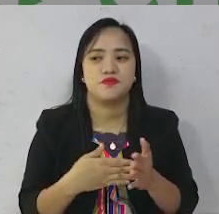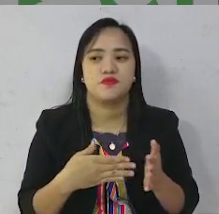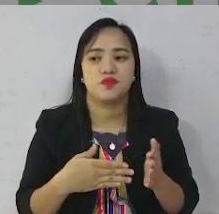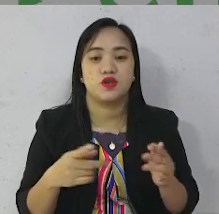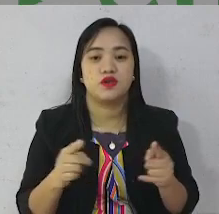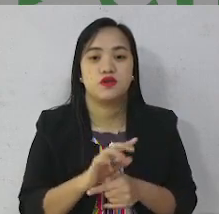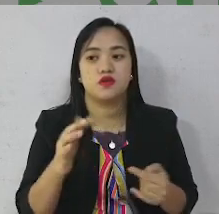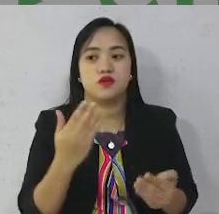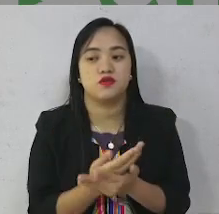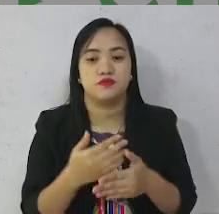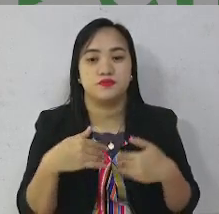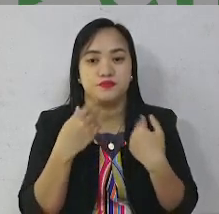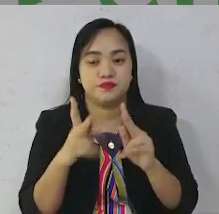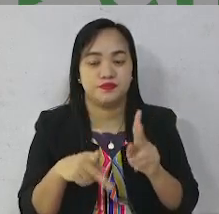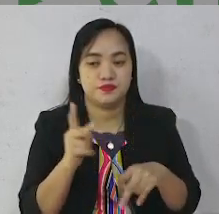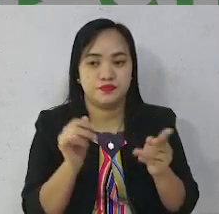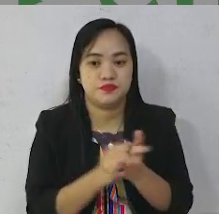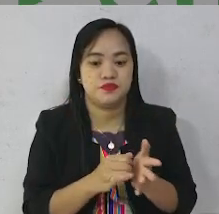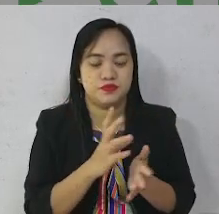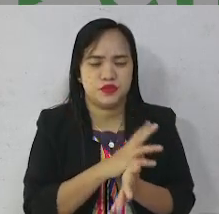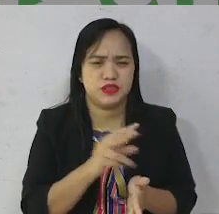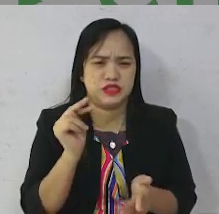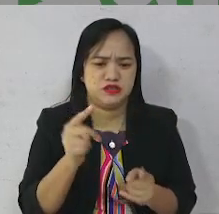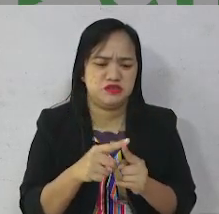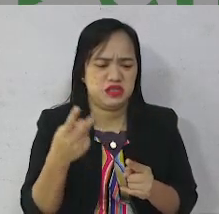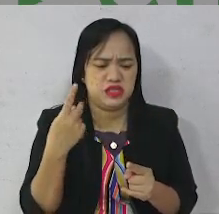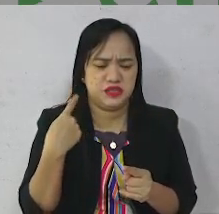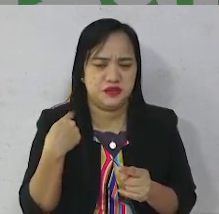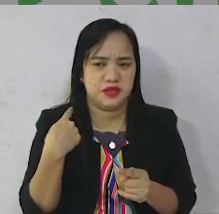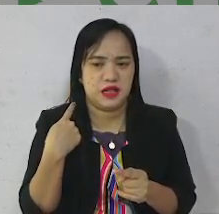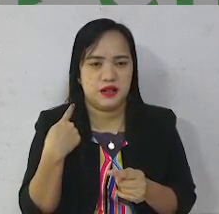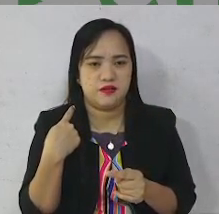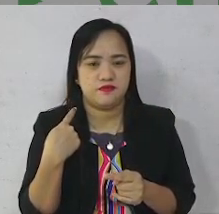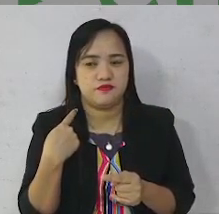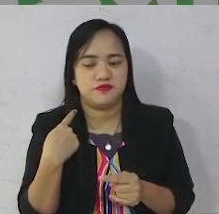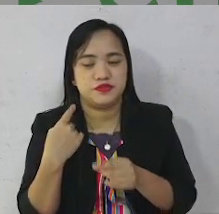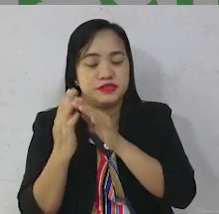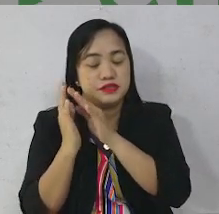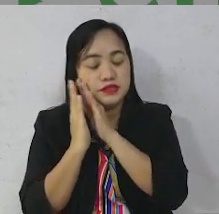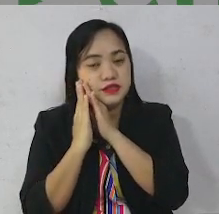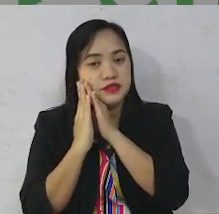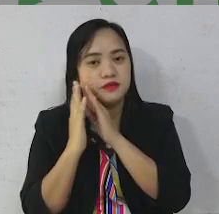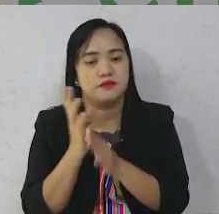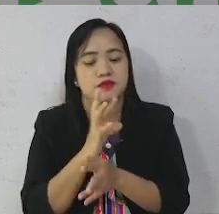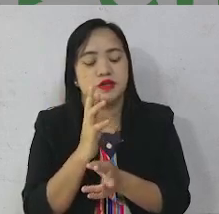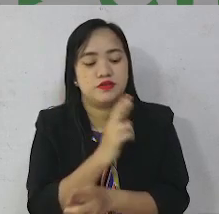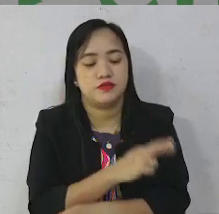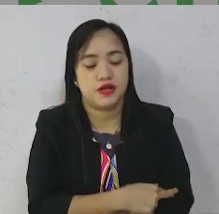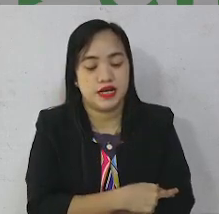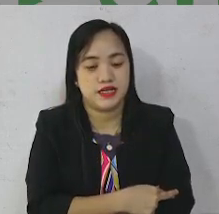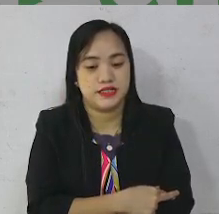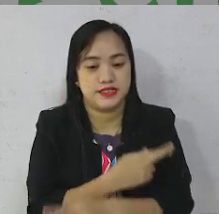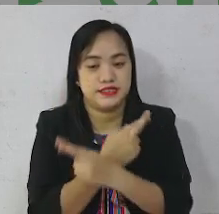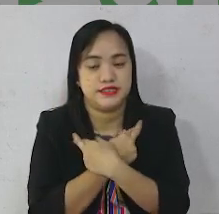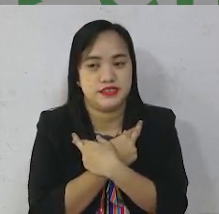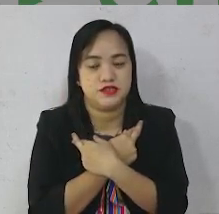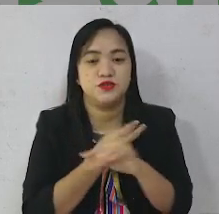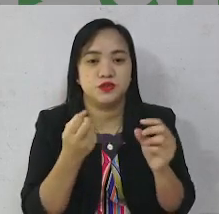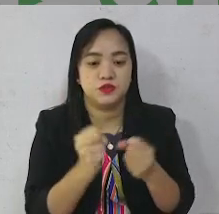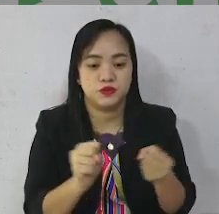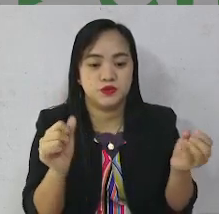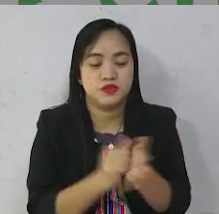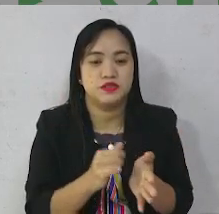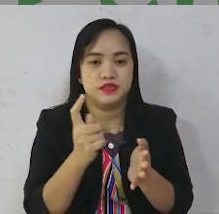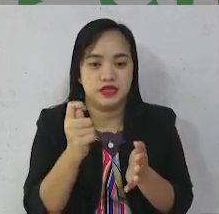bata na talagang kinakailangan niyo silang pag pagpahingahin pakainin ng tama para lumaki sila ng